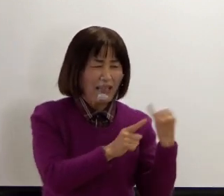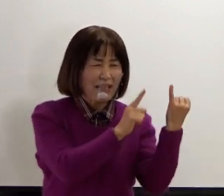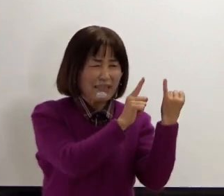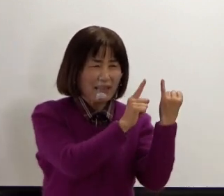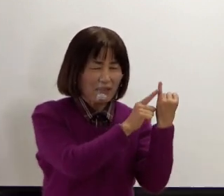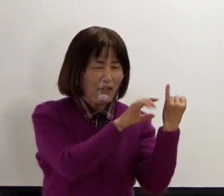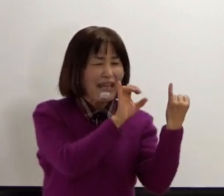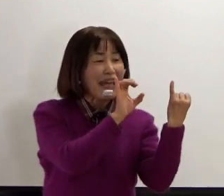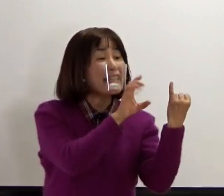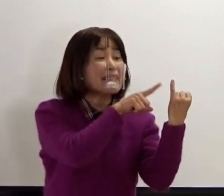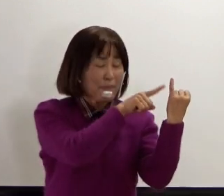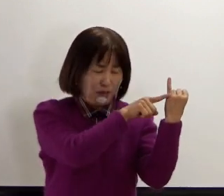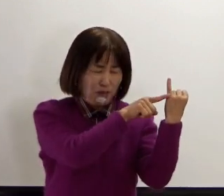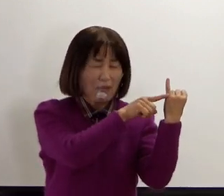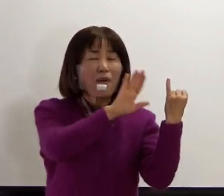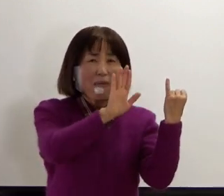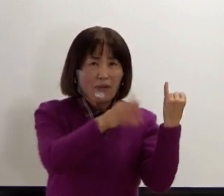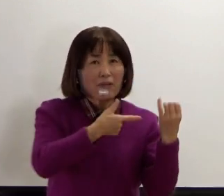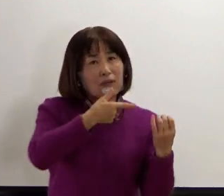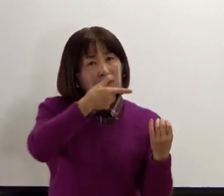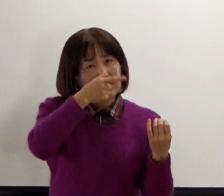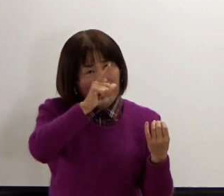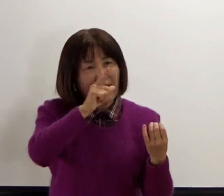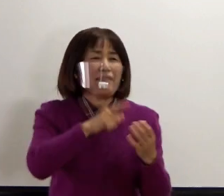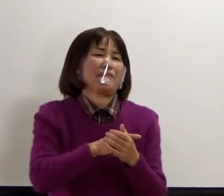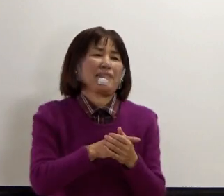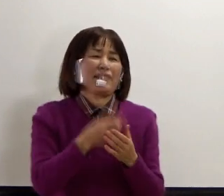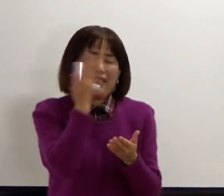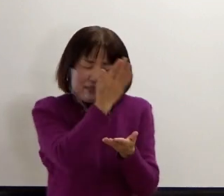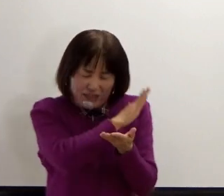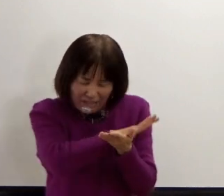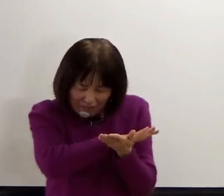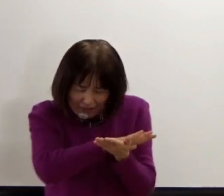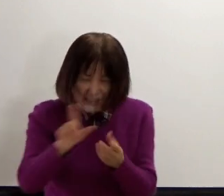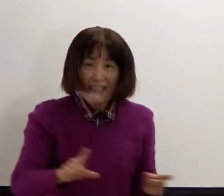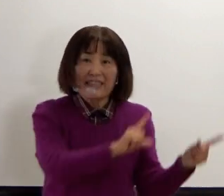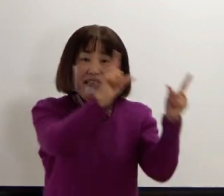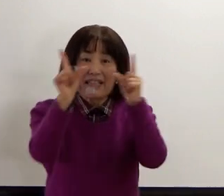ている。すごいですね。もうお腹にいる時から精霊に満たされている。